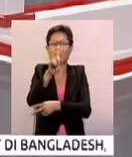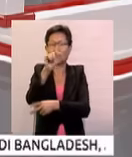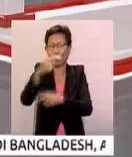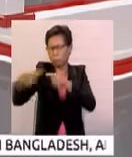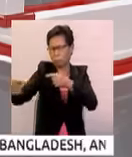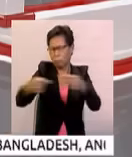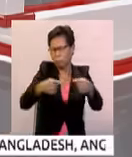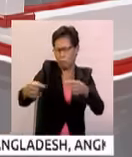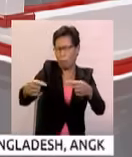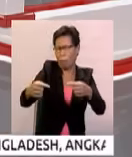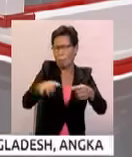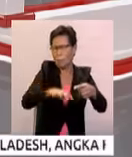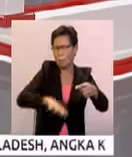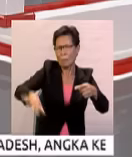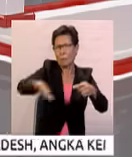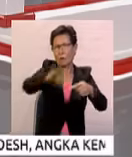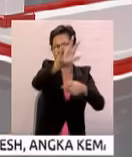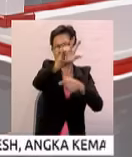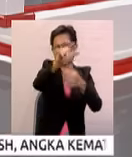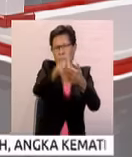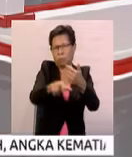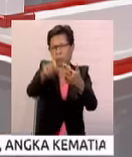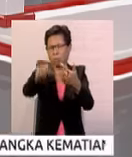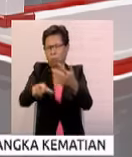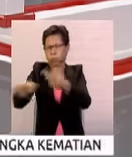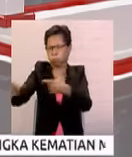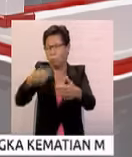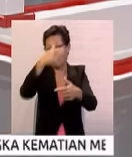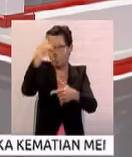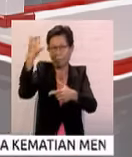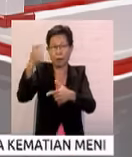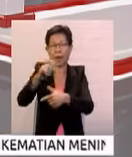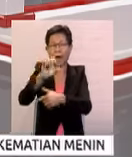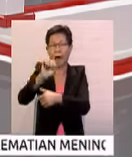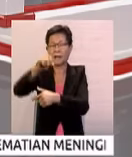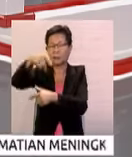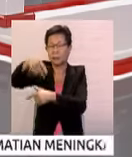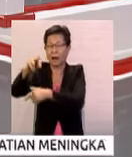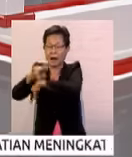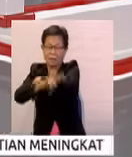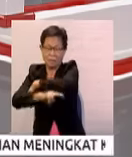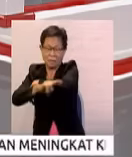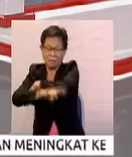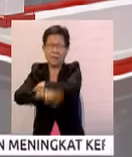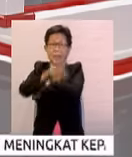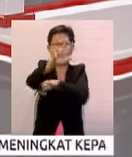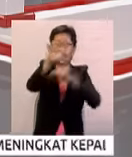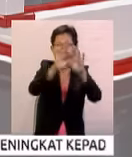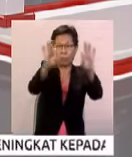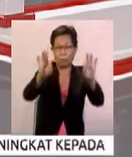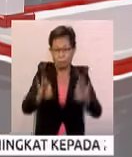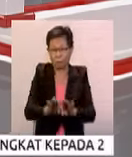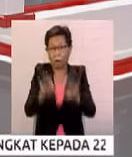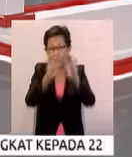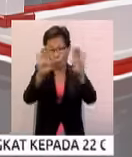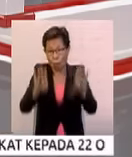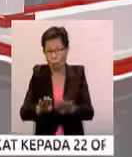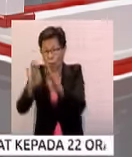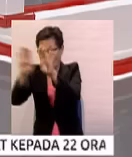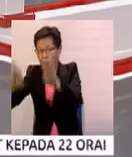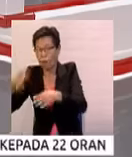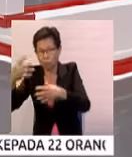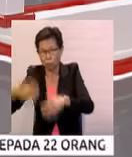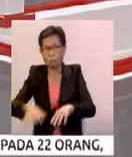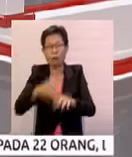pertandingan menyaksikan sekurang-kurangnya 3 penjuru kerana menurut Pejabat Suruhanjaya Pilihan Raya Negeri, 3 borang permohonan telah disemak daripada